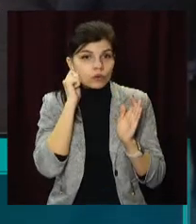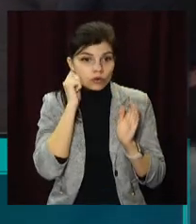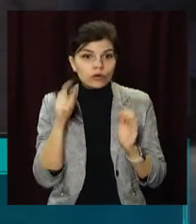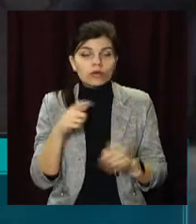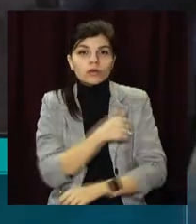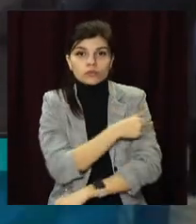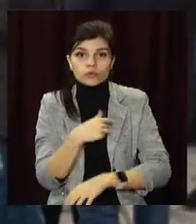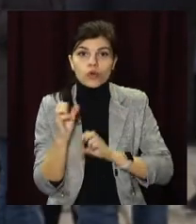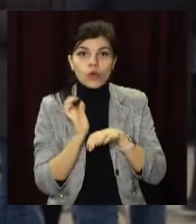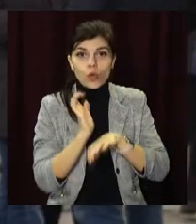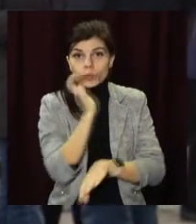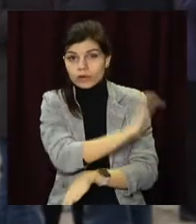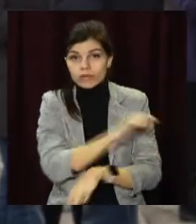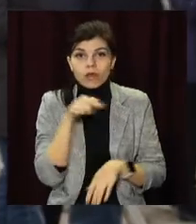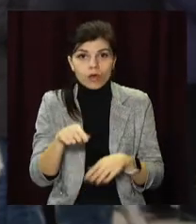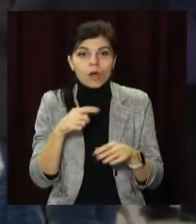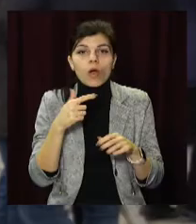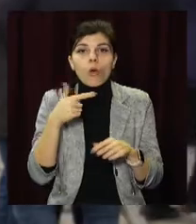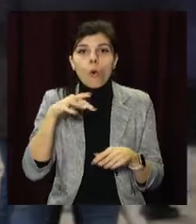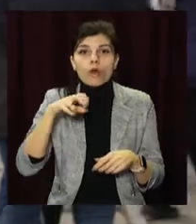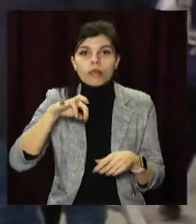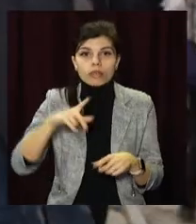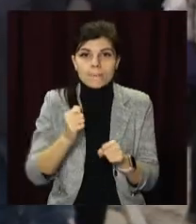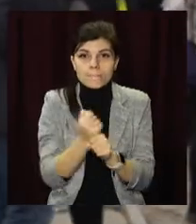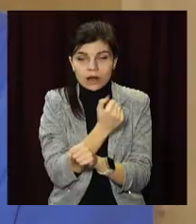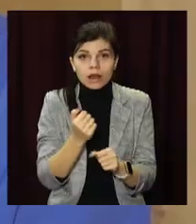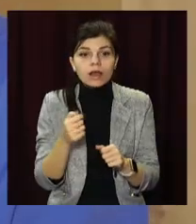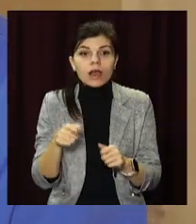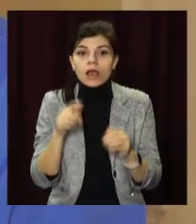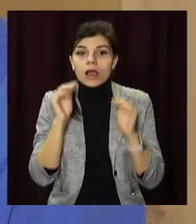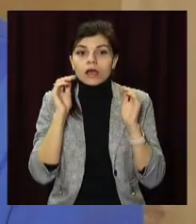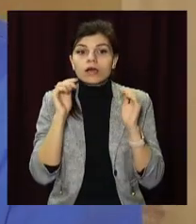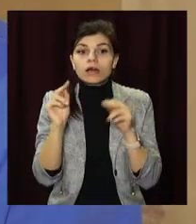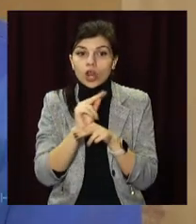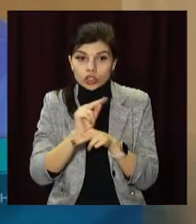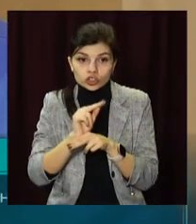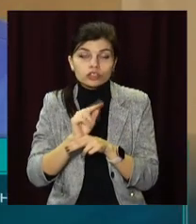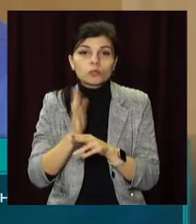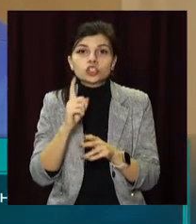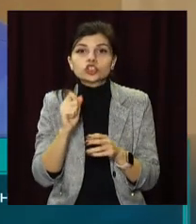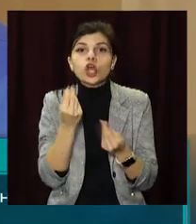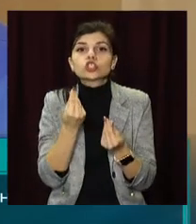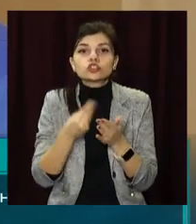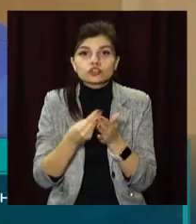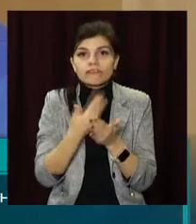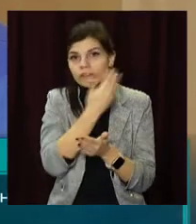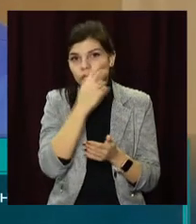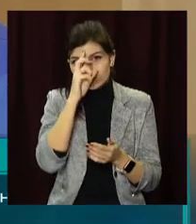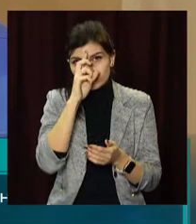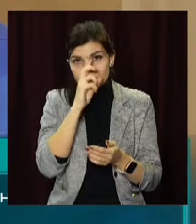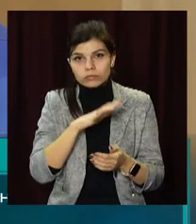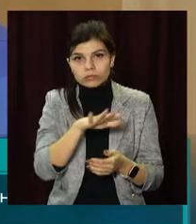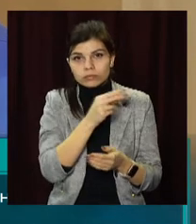голені. Реанімація жінки, а також лікування буде за счет міста і підприємства. Пацієнтка поступила в